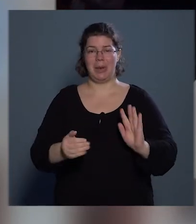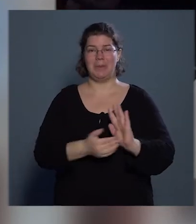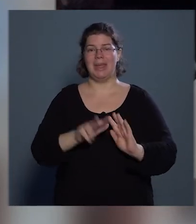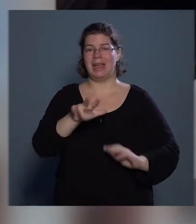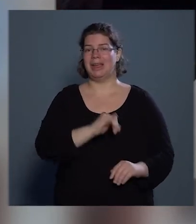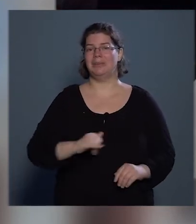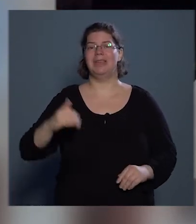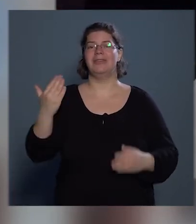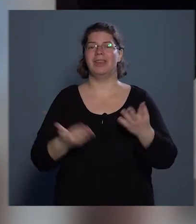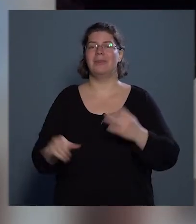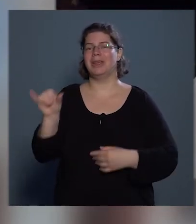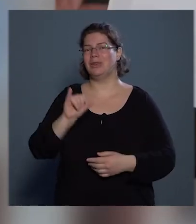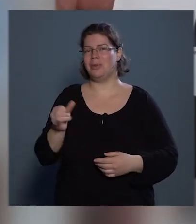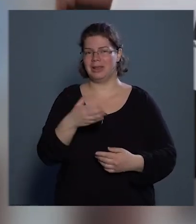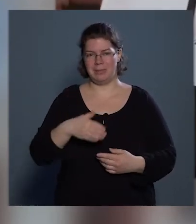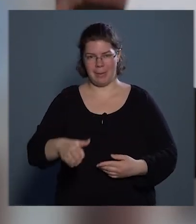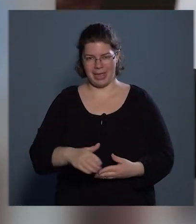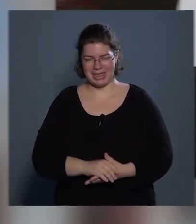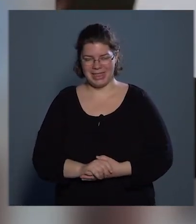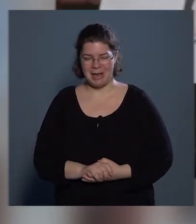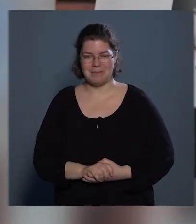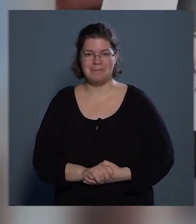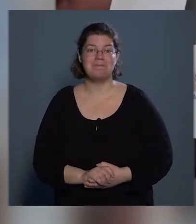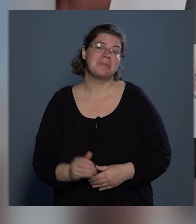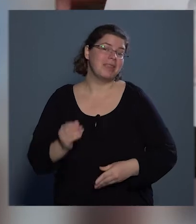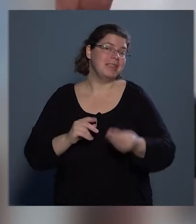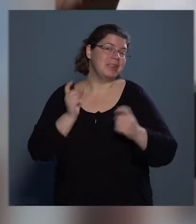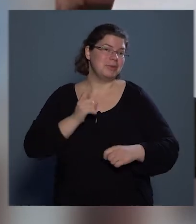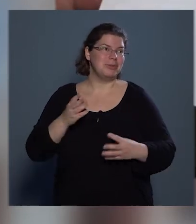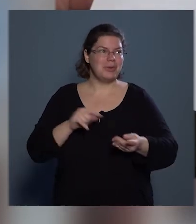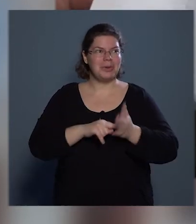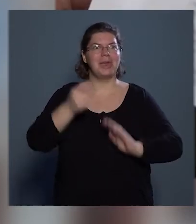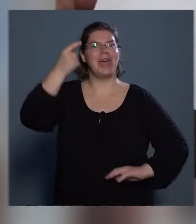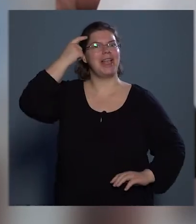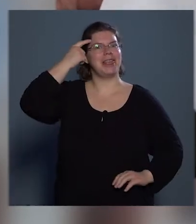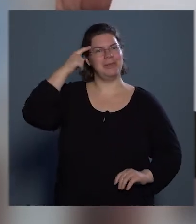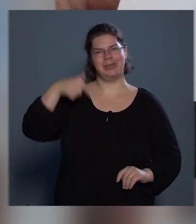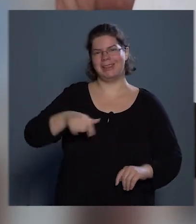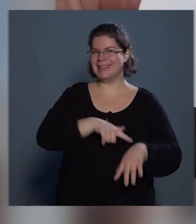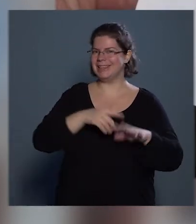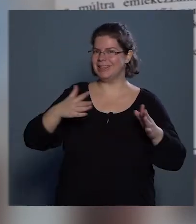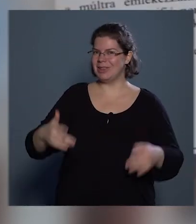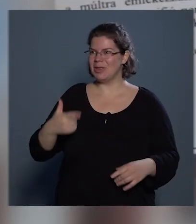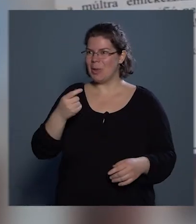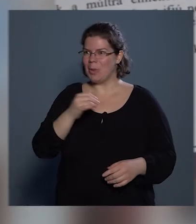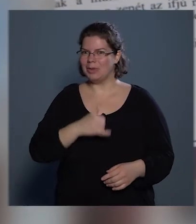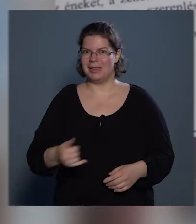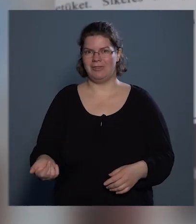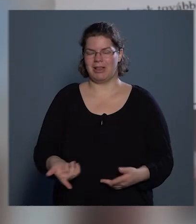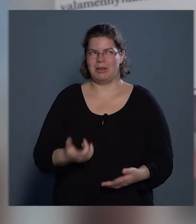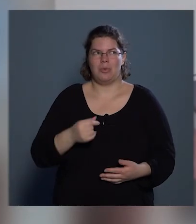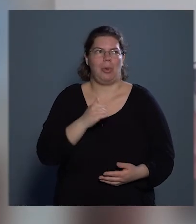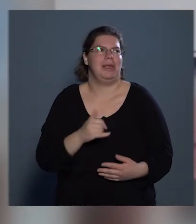amíg nyugdíjba nem mentem. És azért gondolom sokszor eszébe jut még az az időszak, az a bizonyos 20 év. Hát 20 év az hatalmas